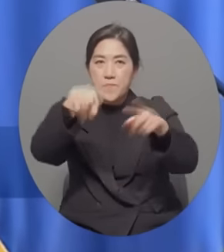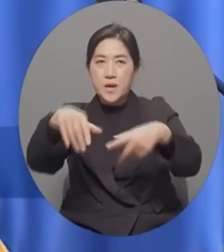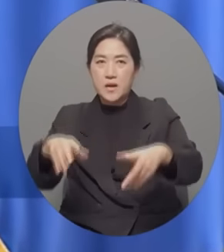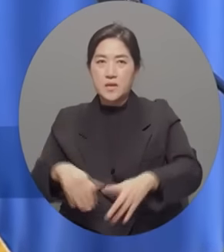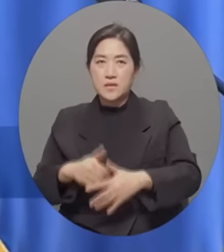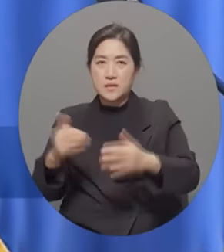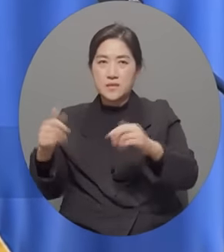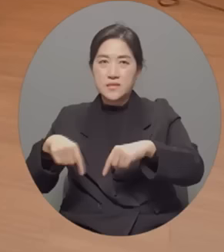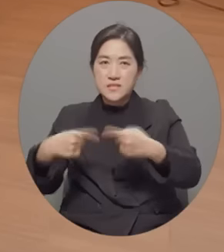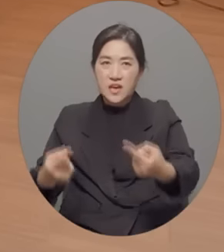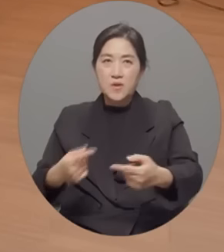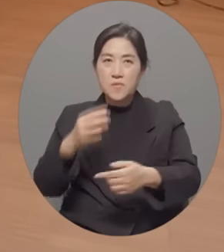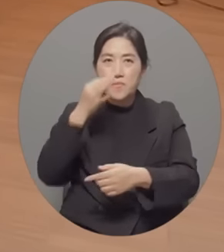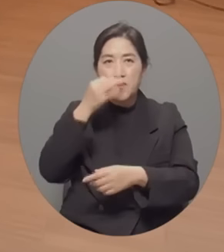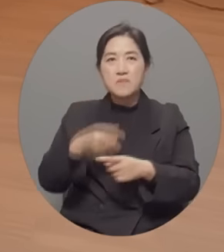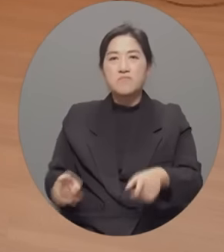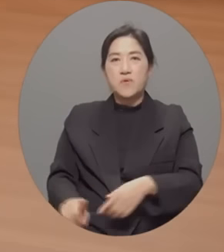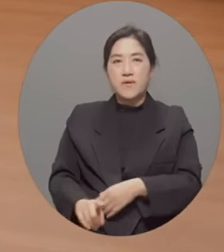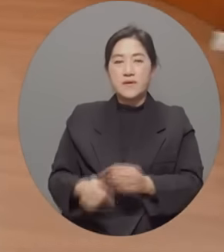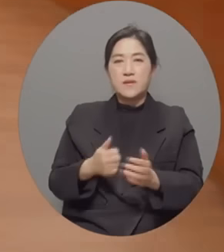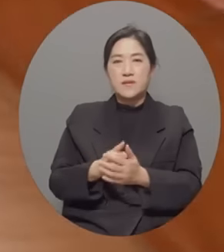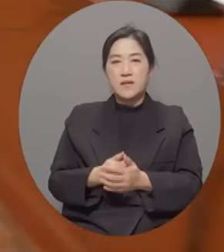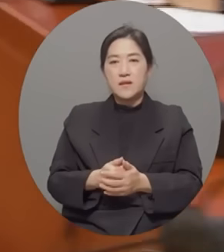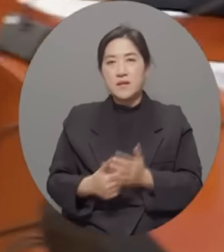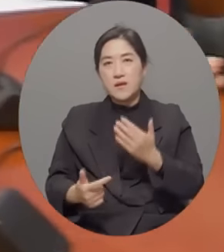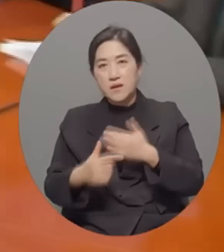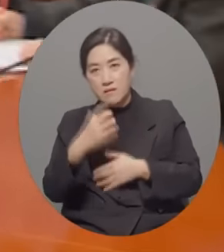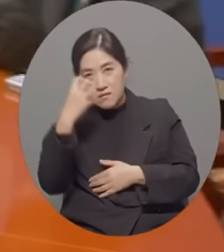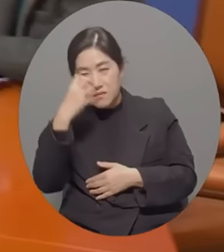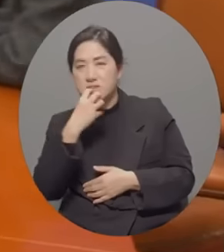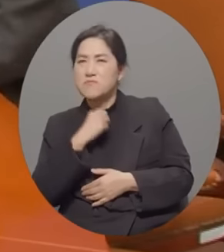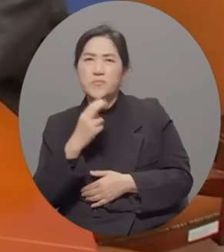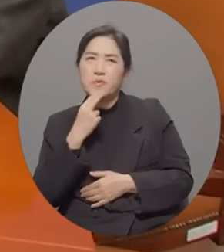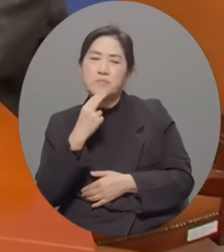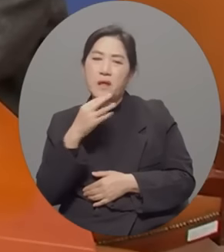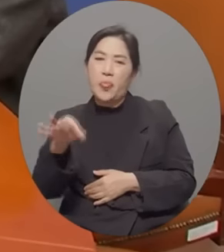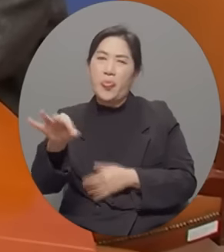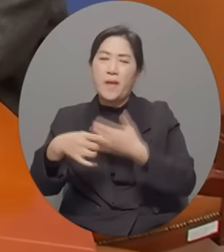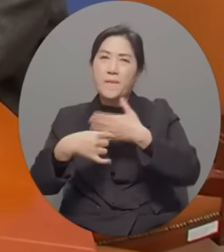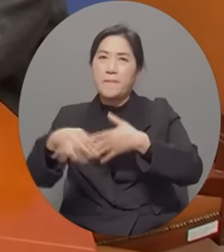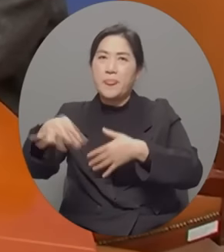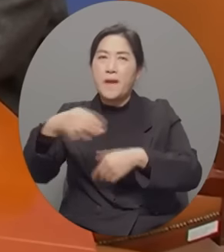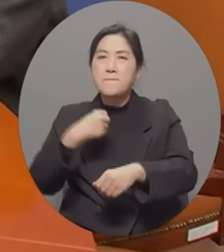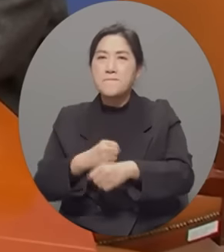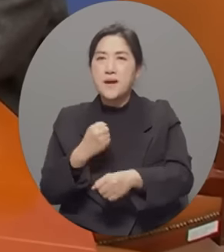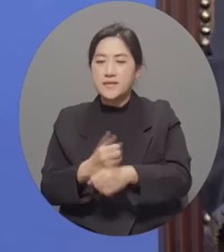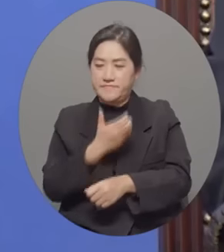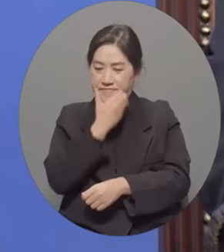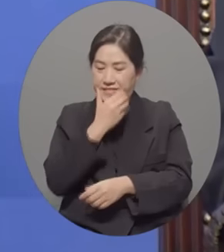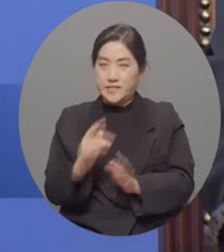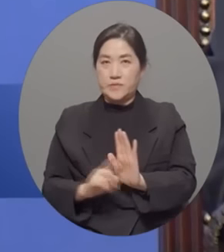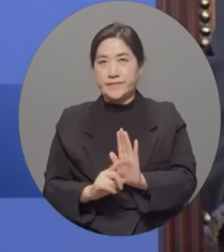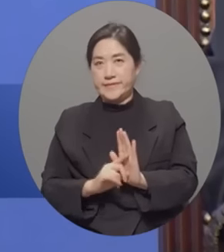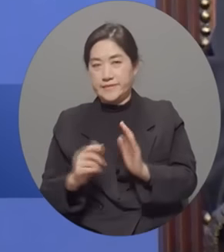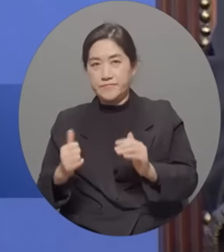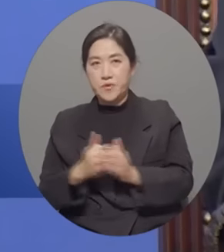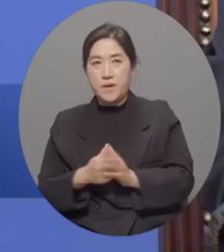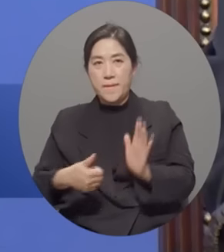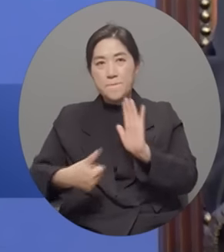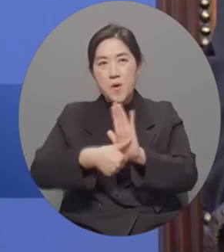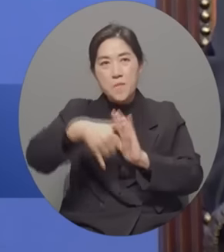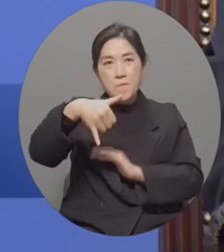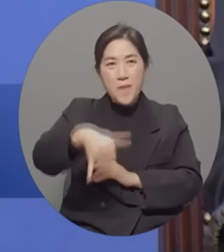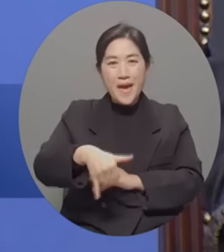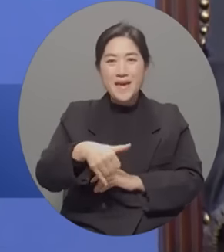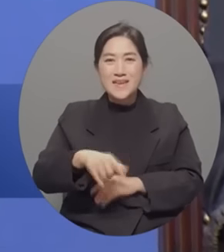어떻게 보셨습니까? 빈 껍데기 대담, 낯부끄러운 홍보방송이라고 직격했습니다. 명품백을 명품백이라